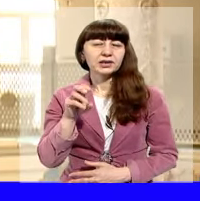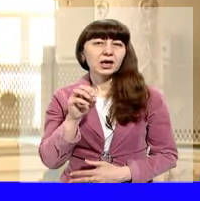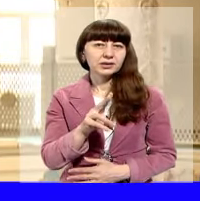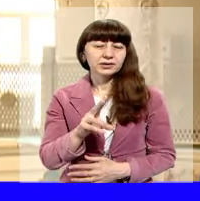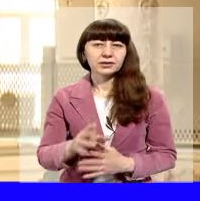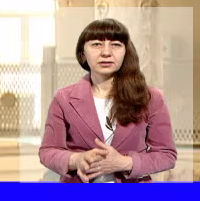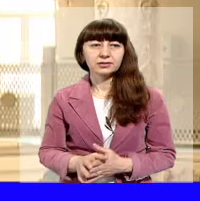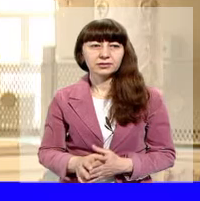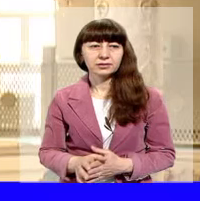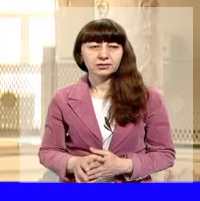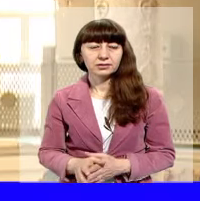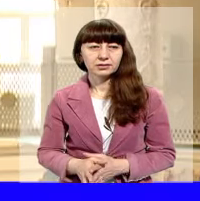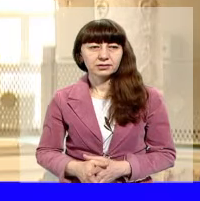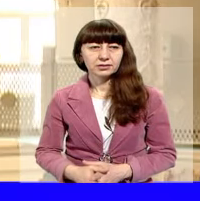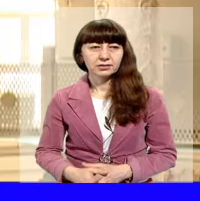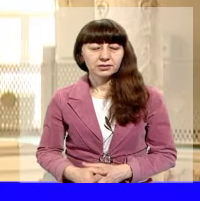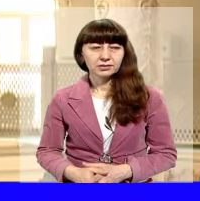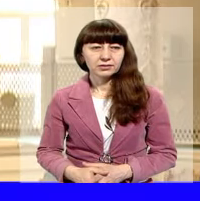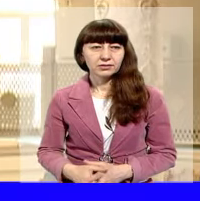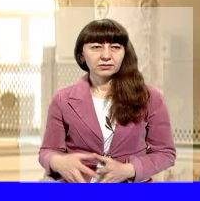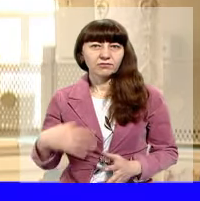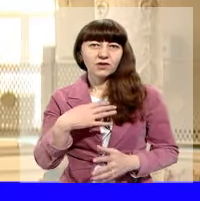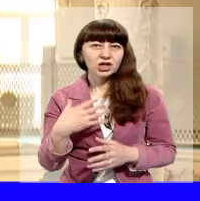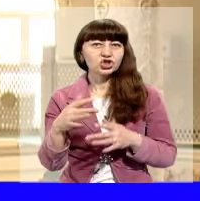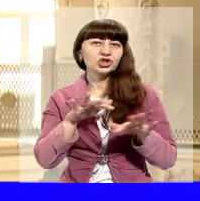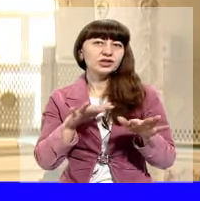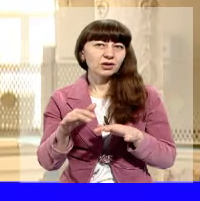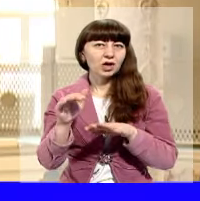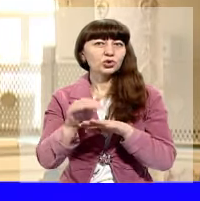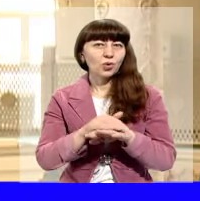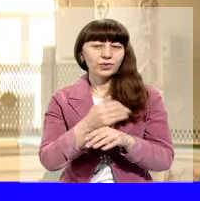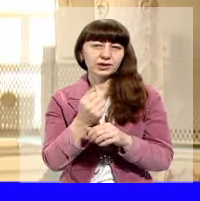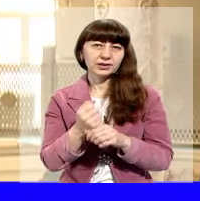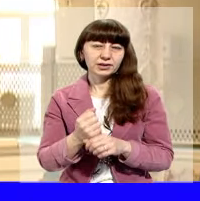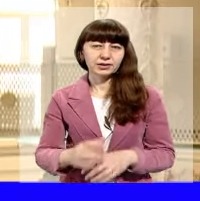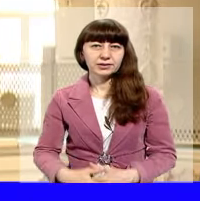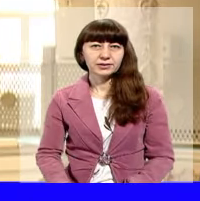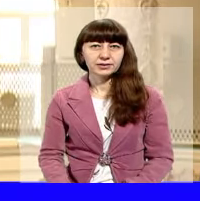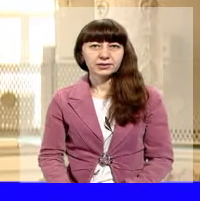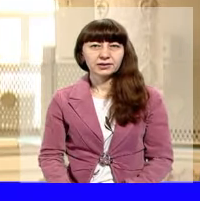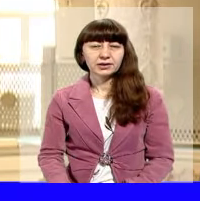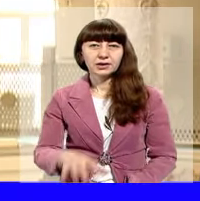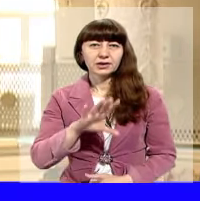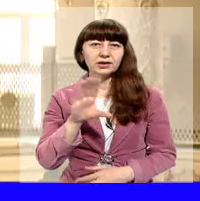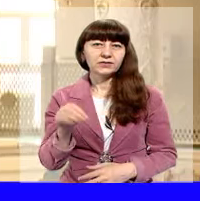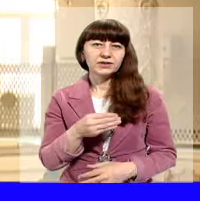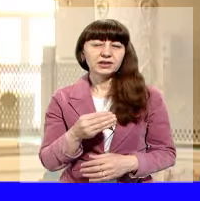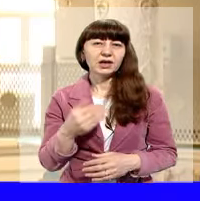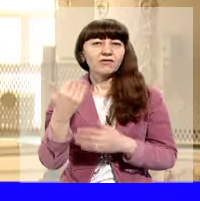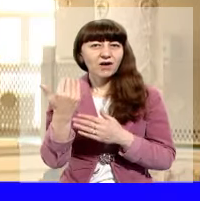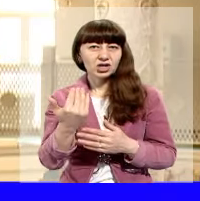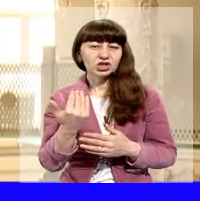тарауих намазы оқылады. Әр күні жаңағы кешкі құптан намазынан кейін тарауих намазы оқылады. Біздің осы